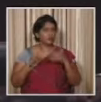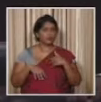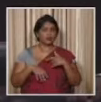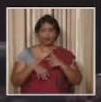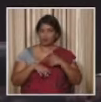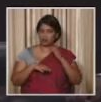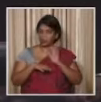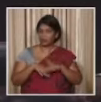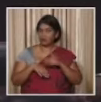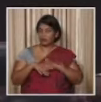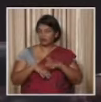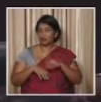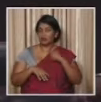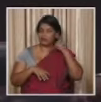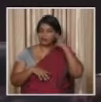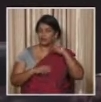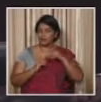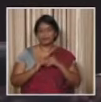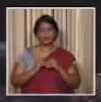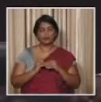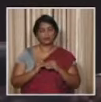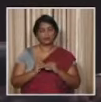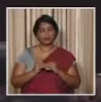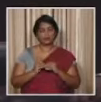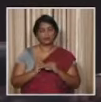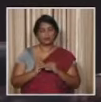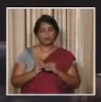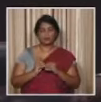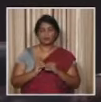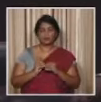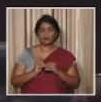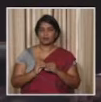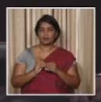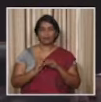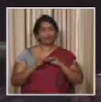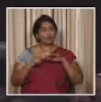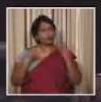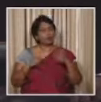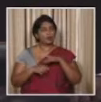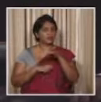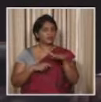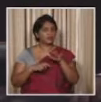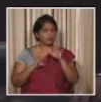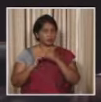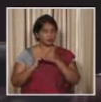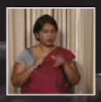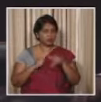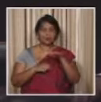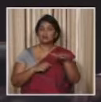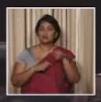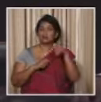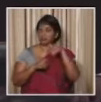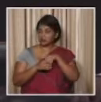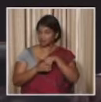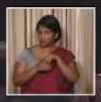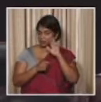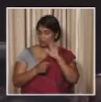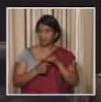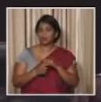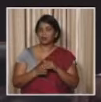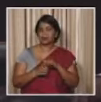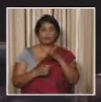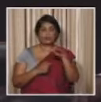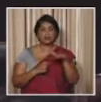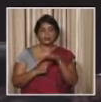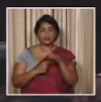මූණ දෙනවා කියලා මම විශ්වාස කරනවා. ඕනම සමාජයක් පවතින්නේ ඒ සමාජය තුල තියෙන